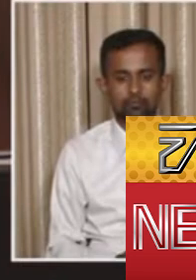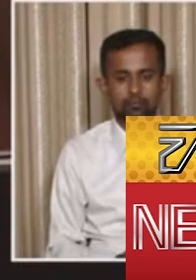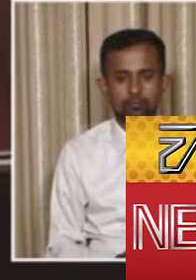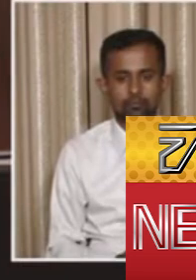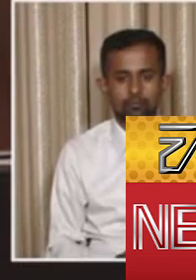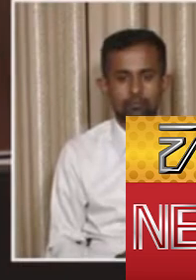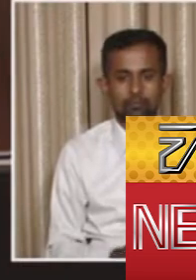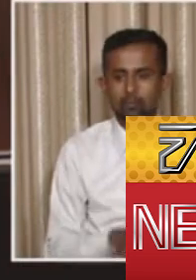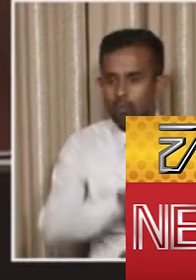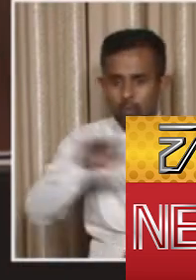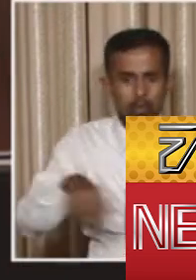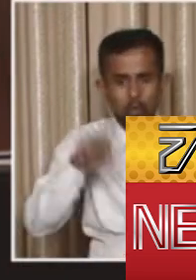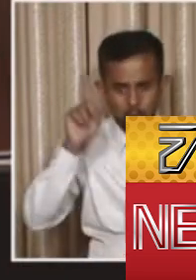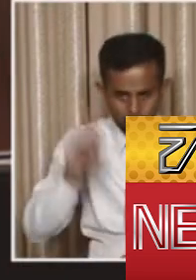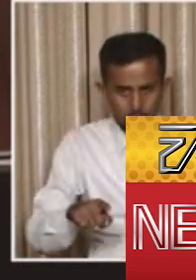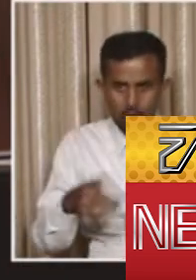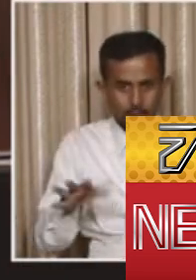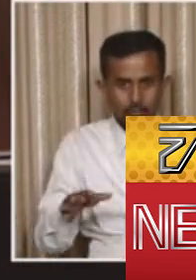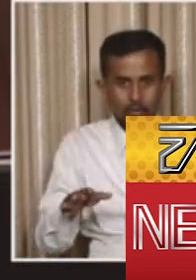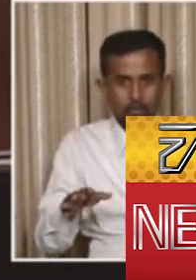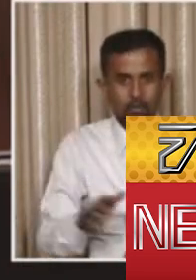සභාව එකගයි සියලු දෙනාම එකගයි